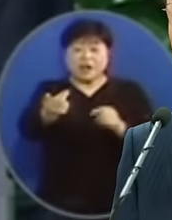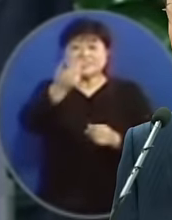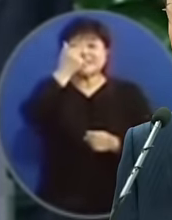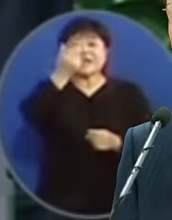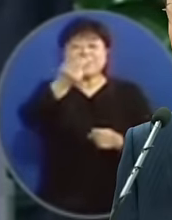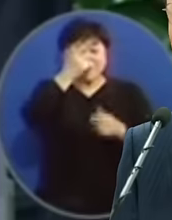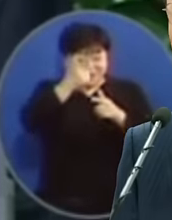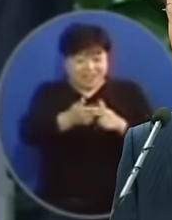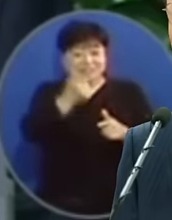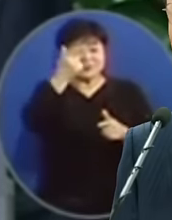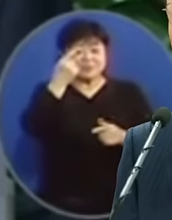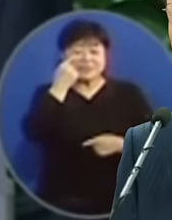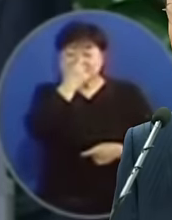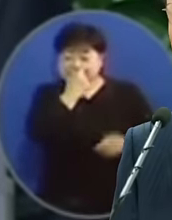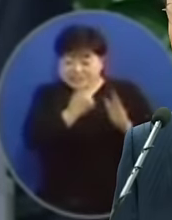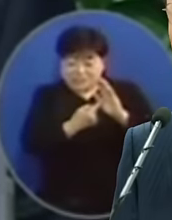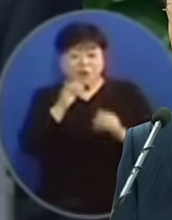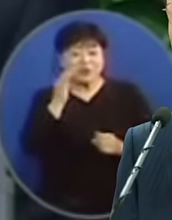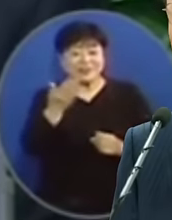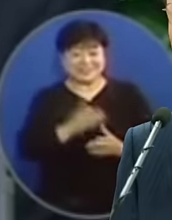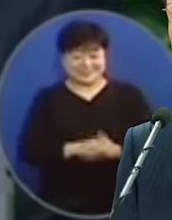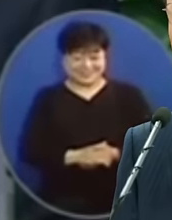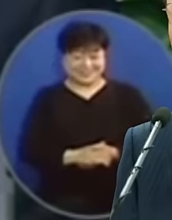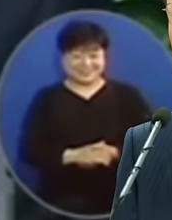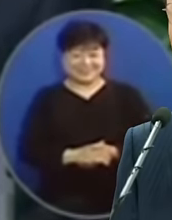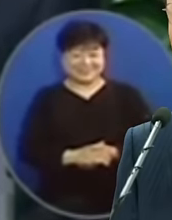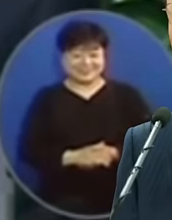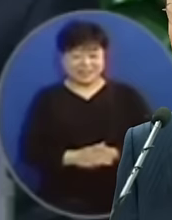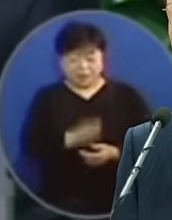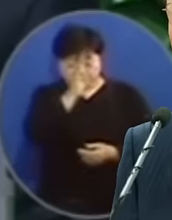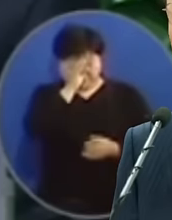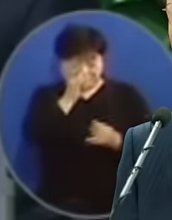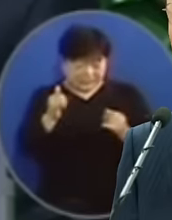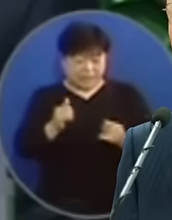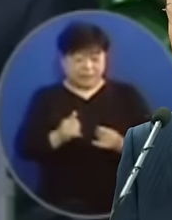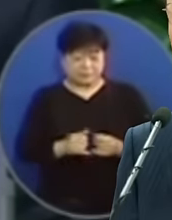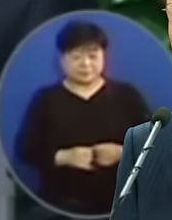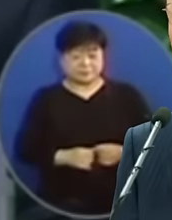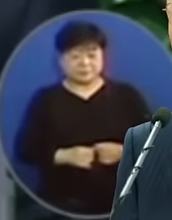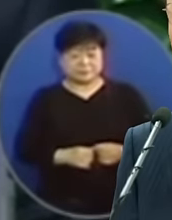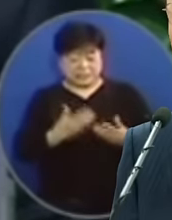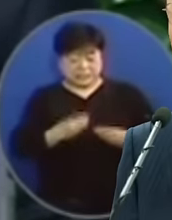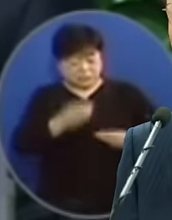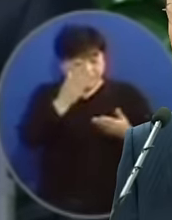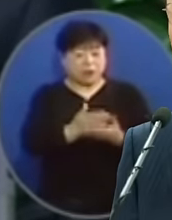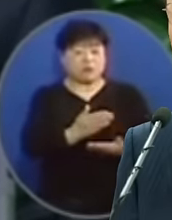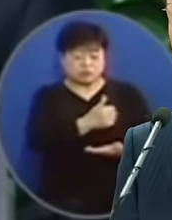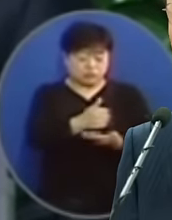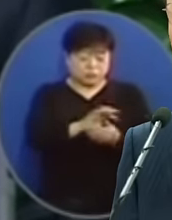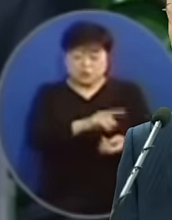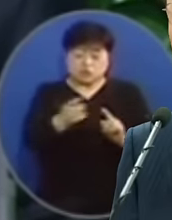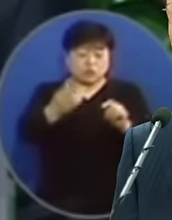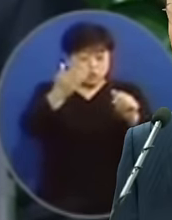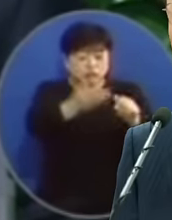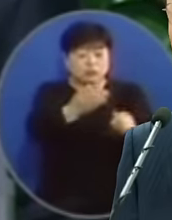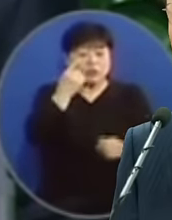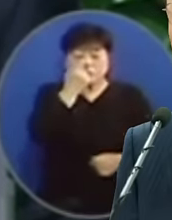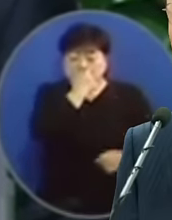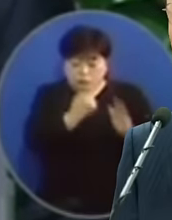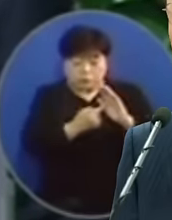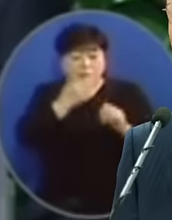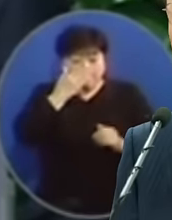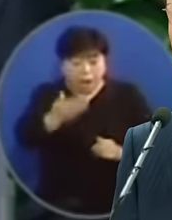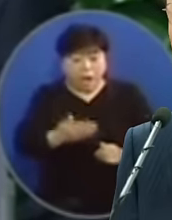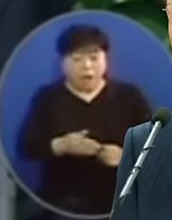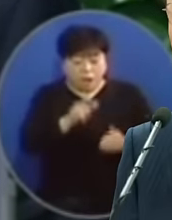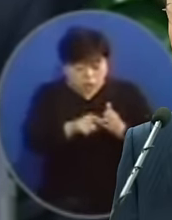생명인 예수님이 증명될 수 있었지 않습니까? 여러분 병든 것 낙심하지 마십시오. 주님이 치료자라는 것을 증명할 수 있는